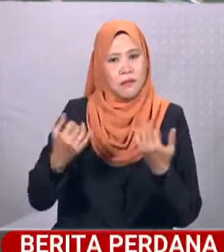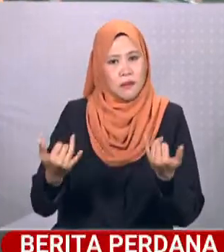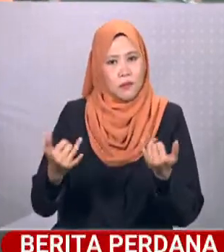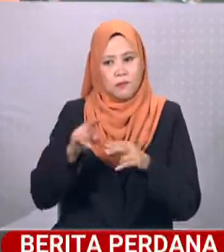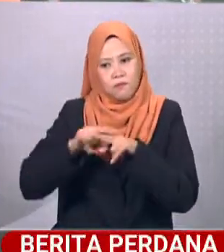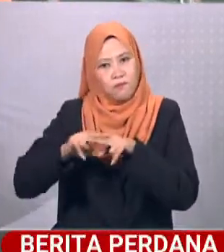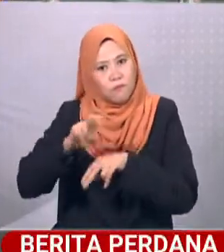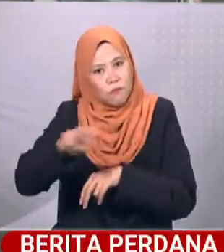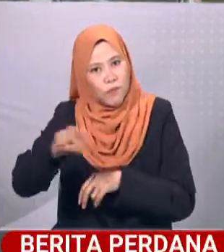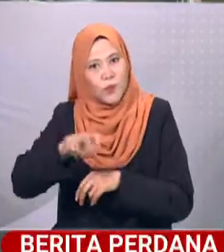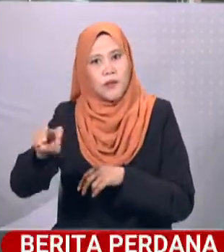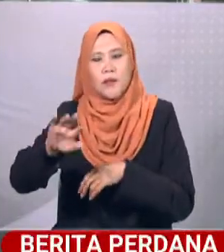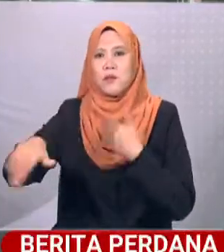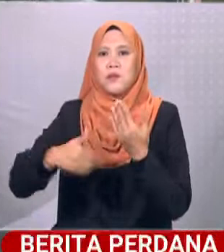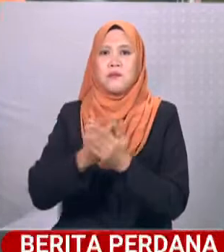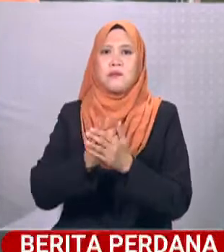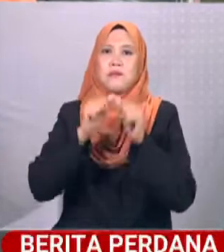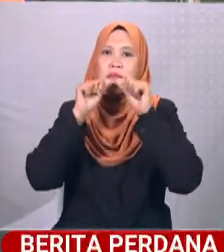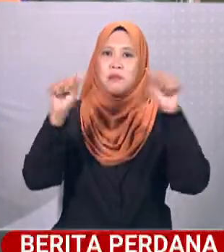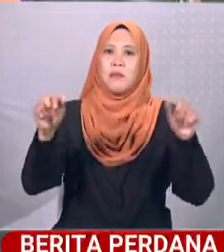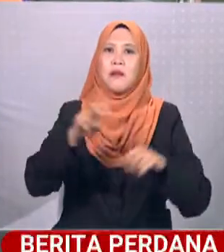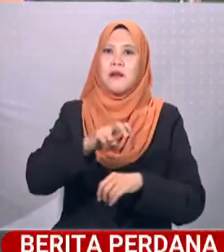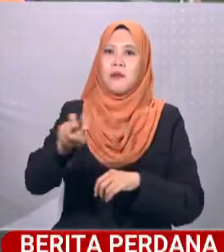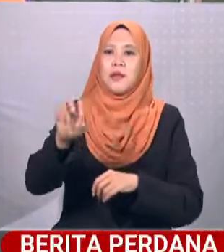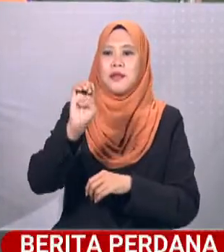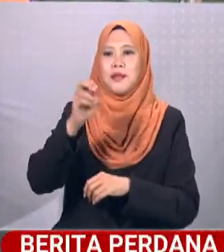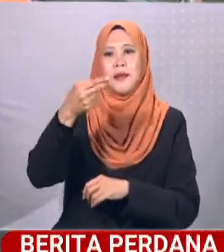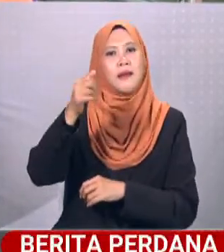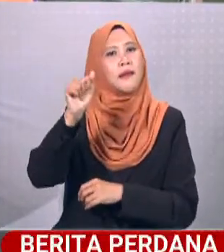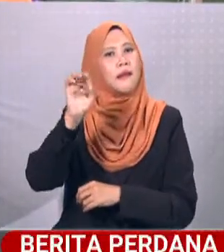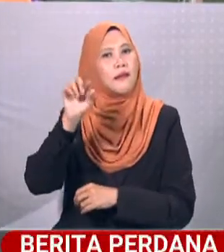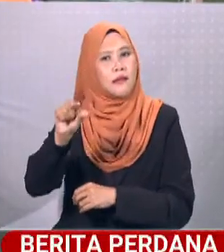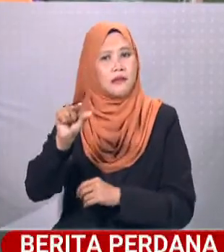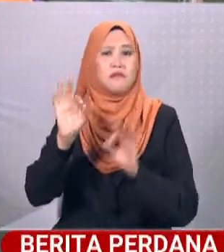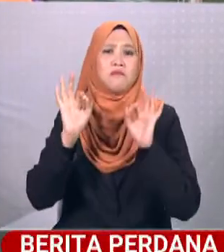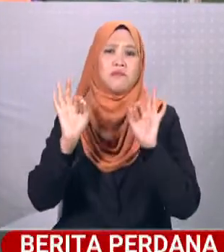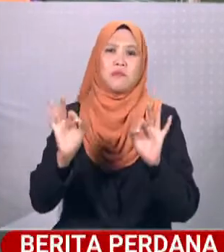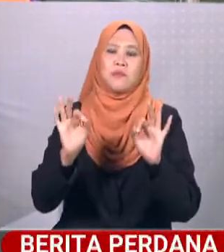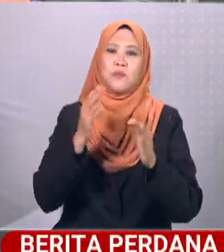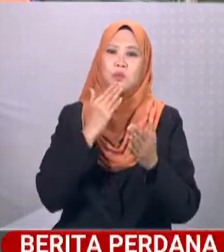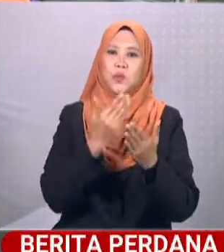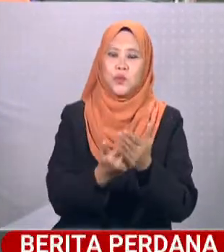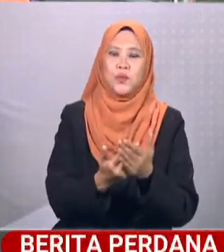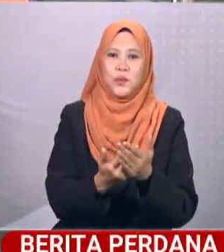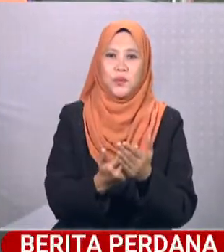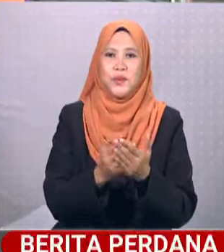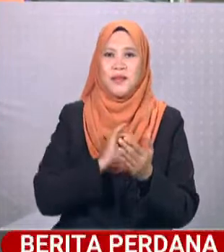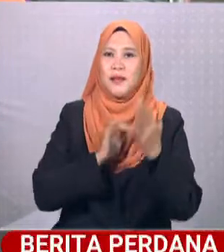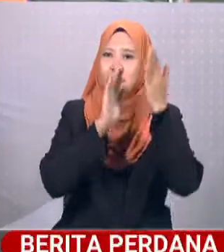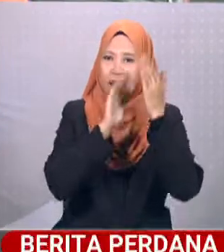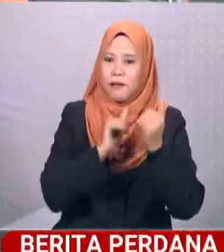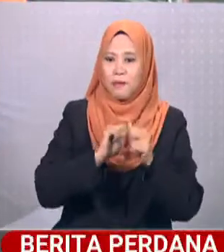dan even the semua public transport, even the e-hailing and so on buat tu is really really good, and then I hope